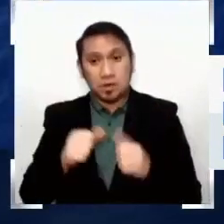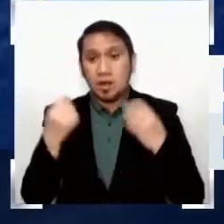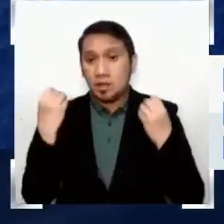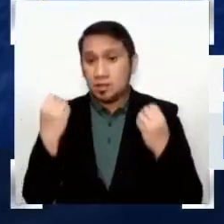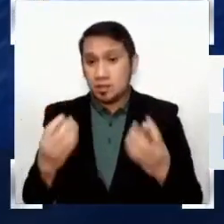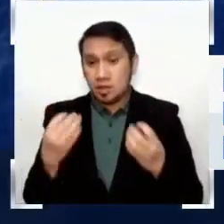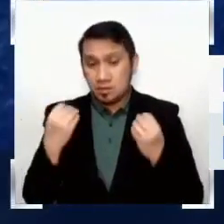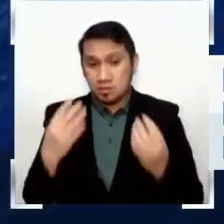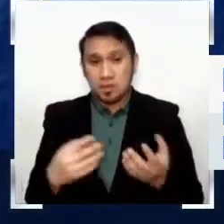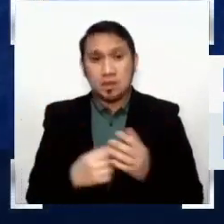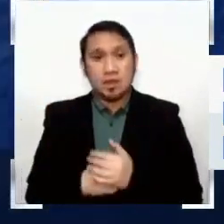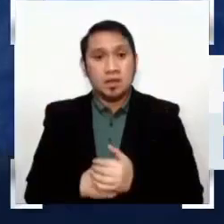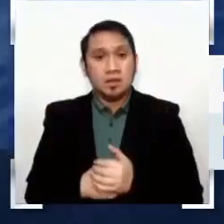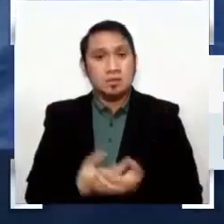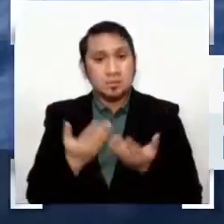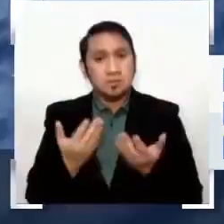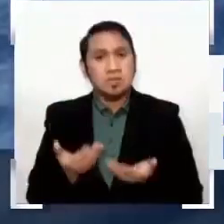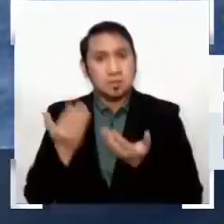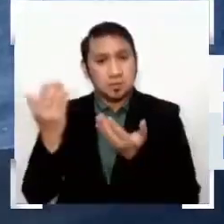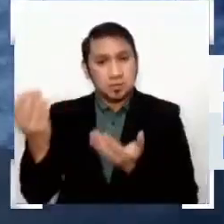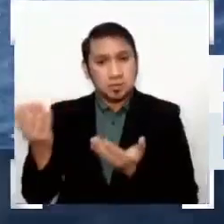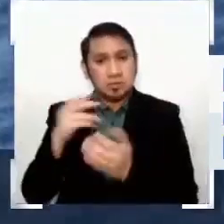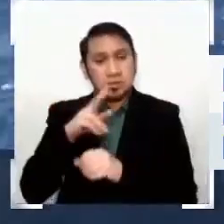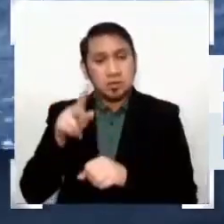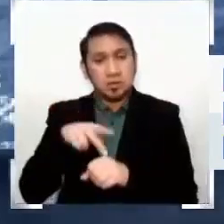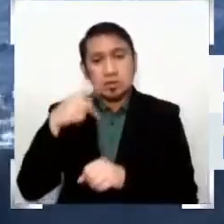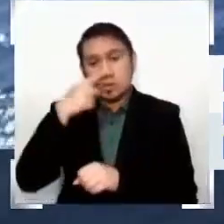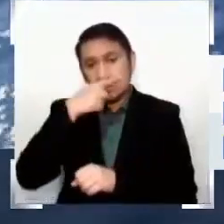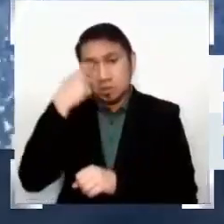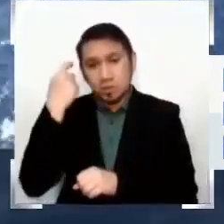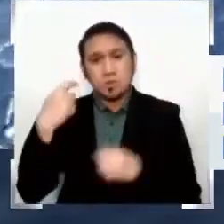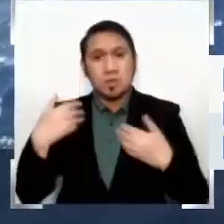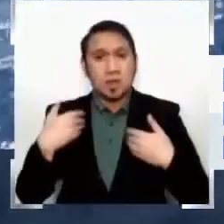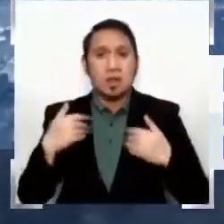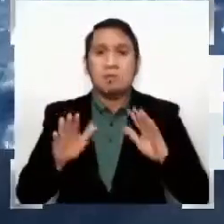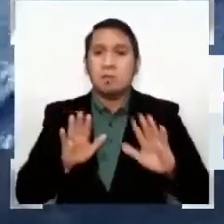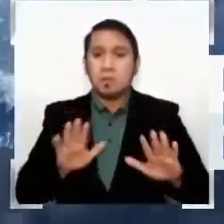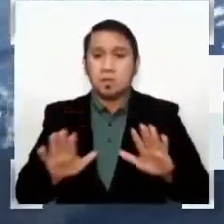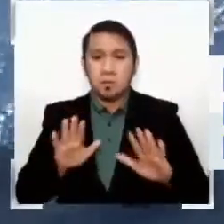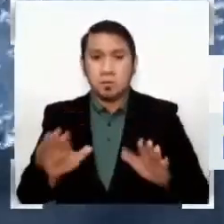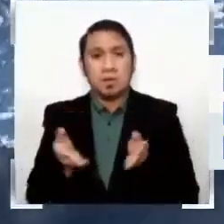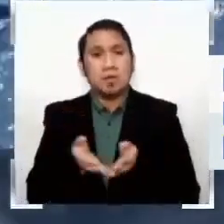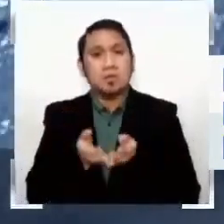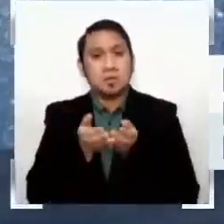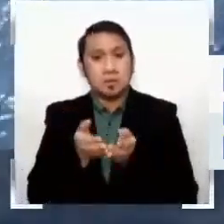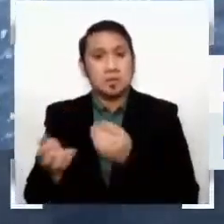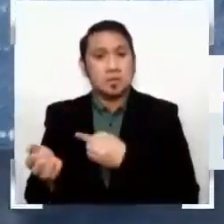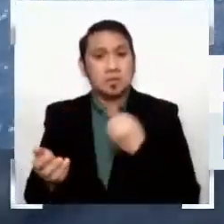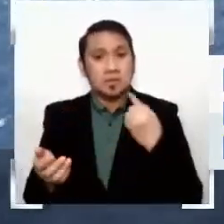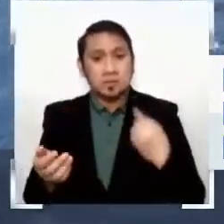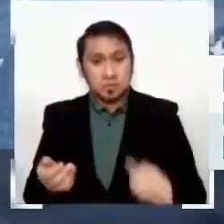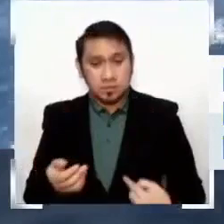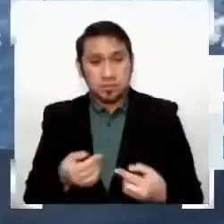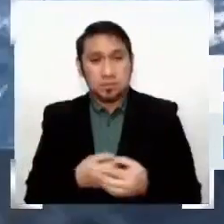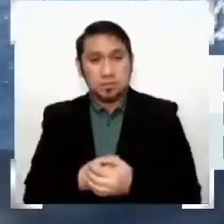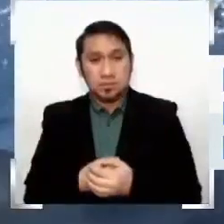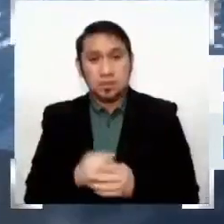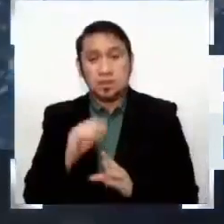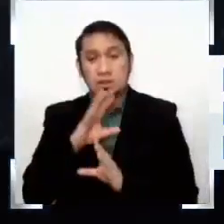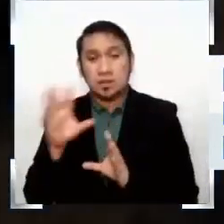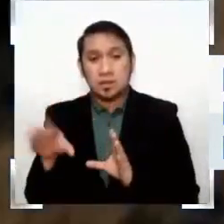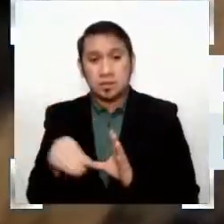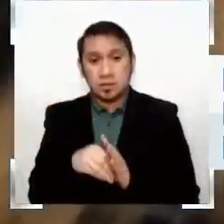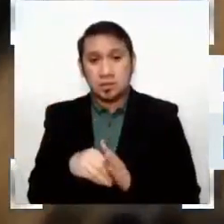protest ang inihain na ng Pilipinas dahil sa pangaharas umano ng mga barko ng China sa mga Pilipino mangingisda kabilang sa Scarborough